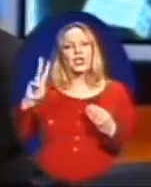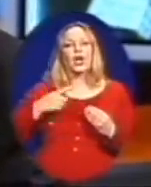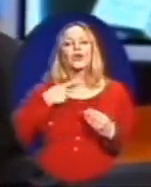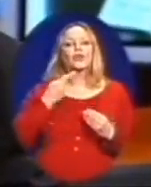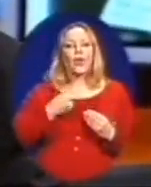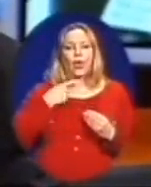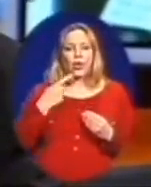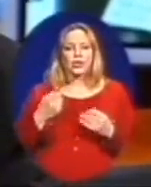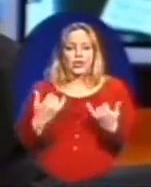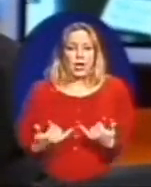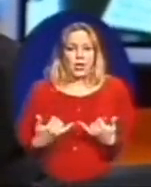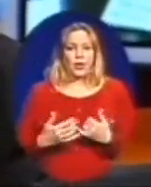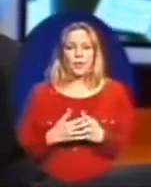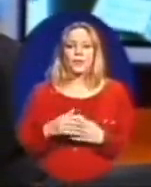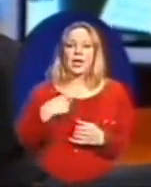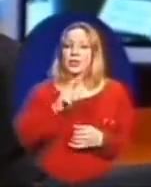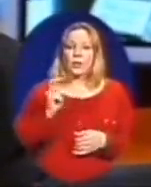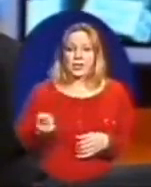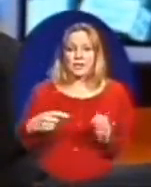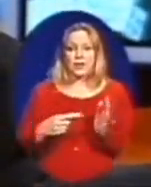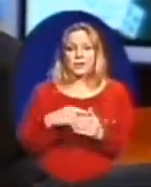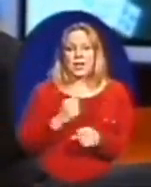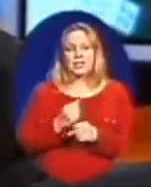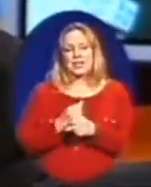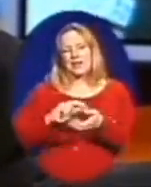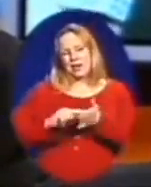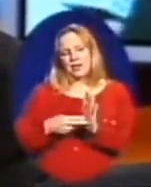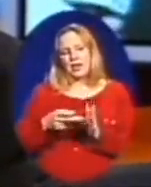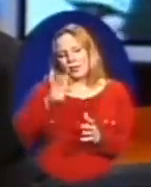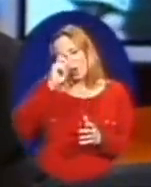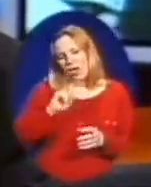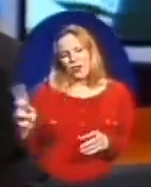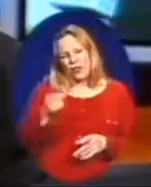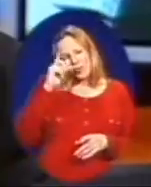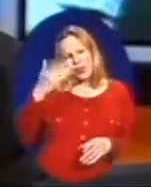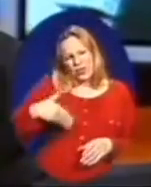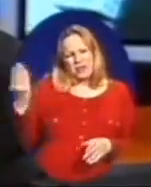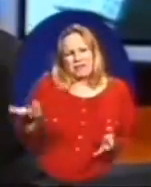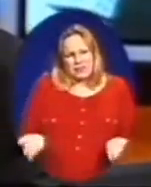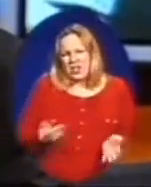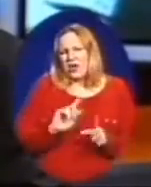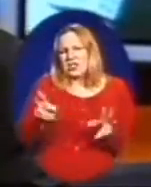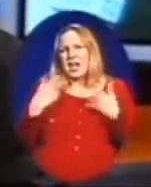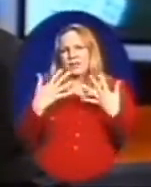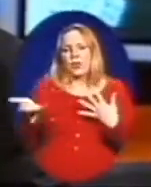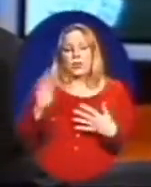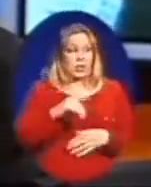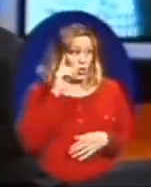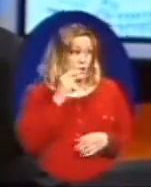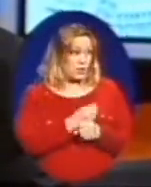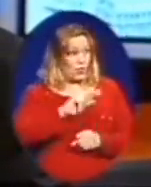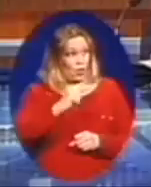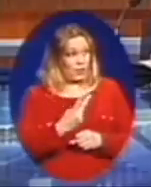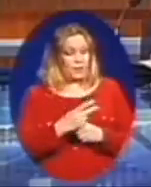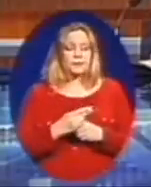חברי כנסת שמכהנים היום, ואני לא בכנסת משום שנעשה תרגיל מלוכלך, כמו שכולם יודעים, ואין טעם לחזור ולהסביר אותו, וכולם רואים את זה. אתה חושב